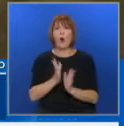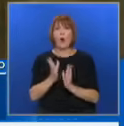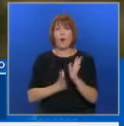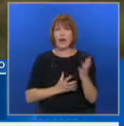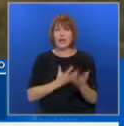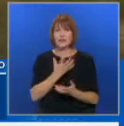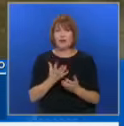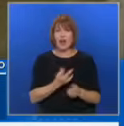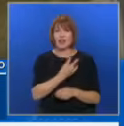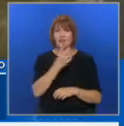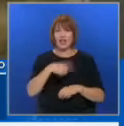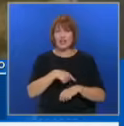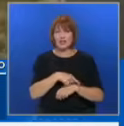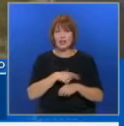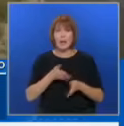2 часа пътищата